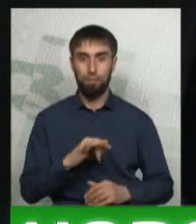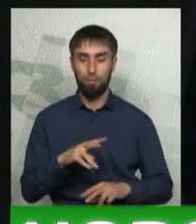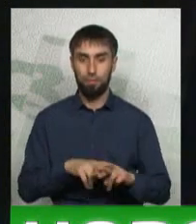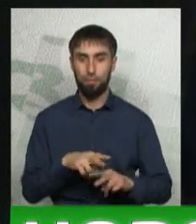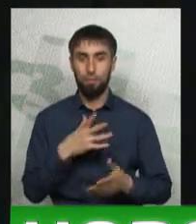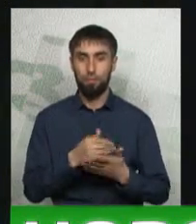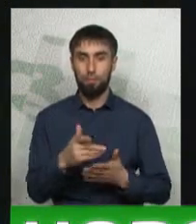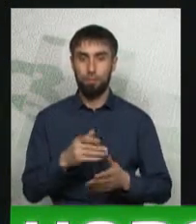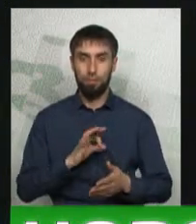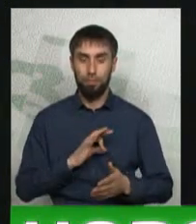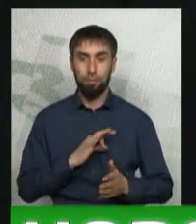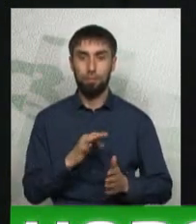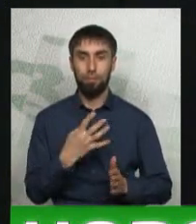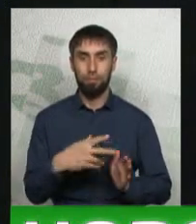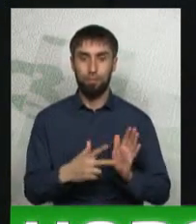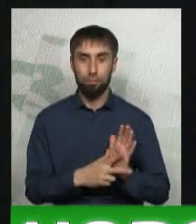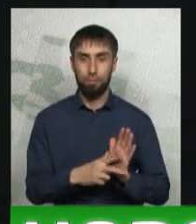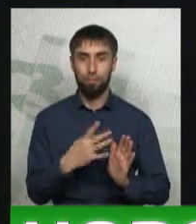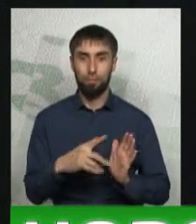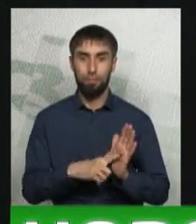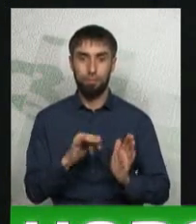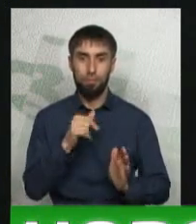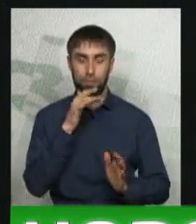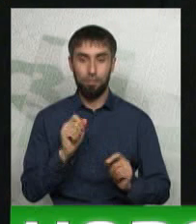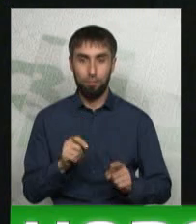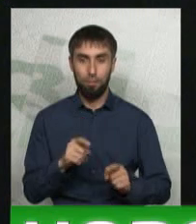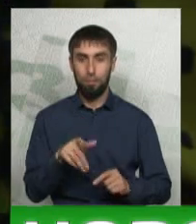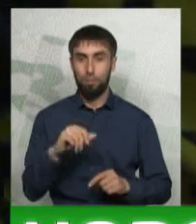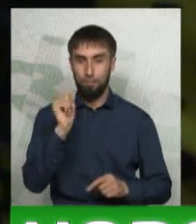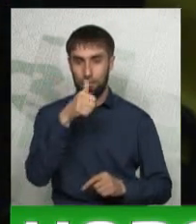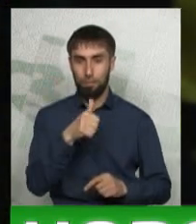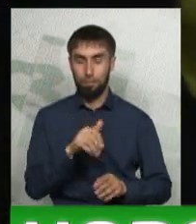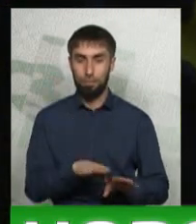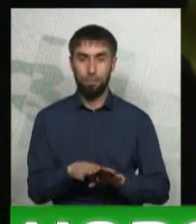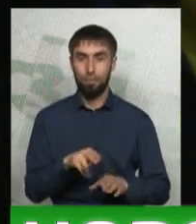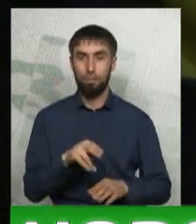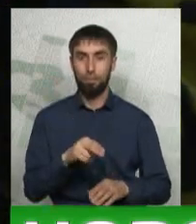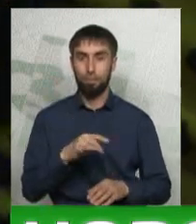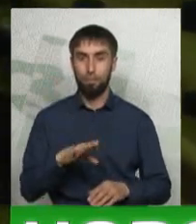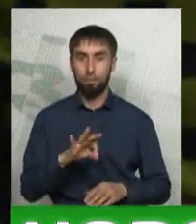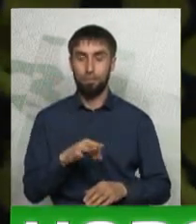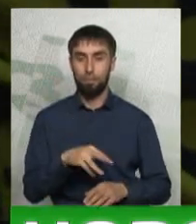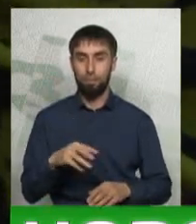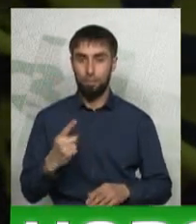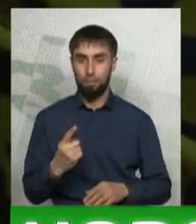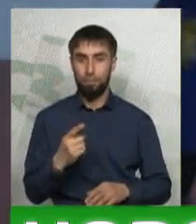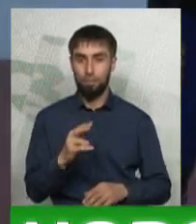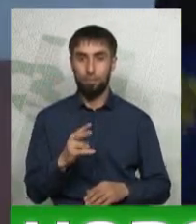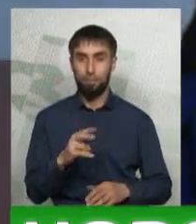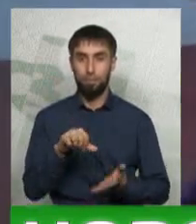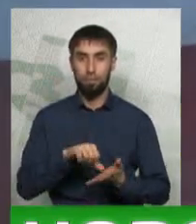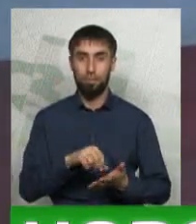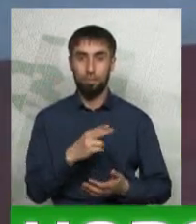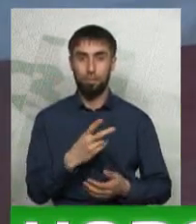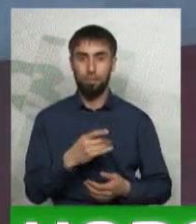его личной копилке 48 медалей, 47 из которых золотые. В этом году параллельно с чемпионатом по смешанным единоборствам он выступал